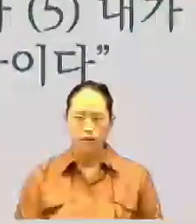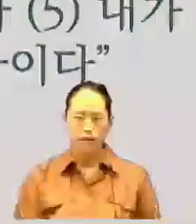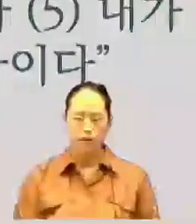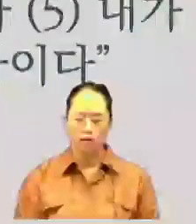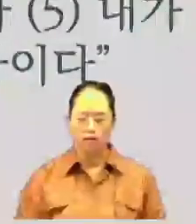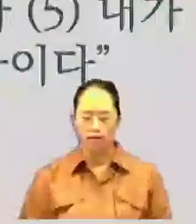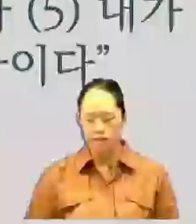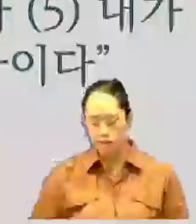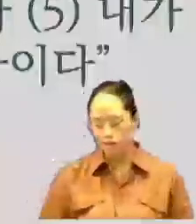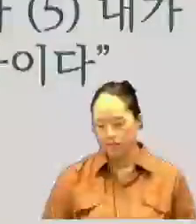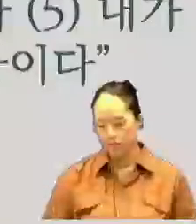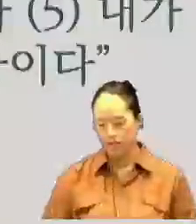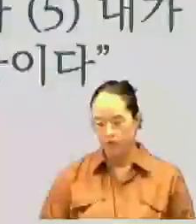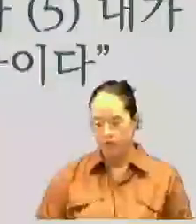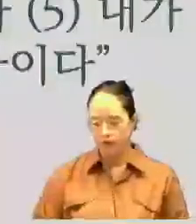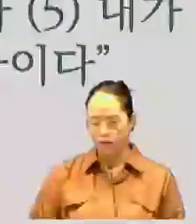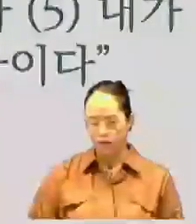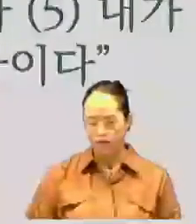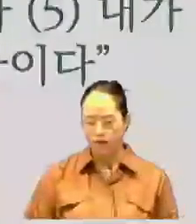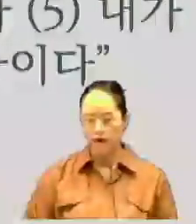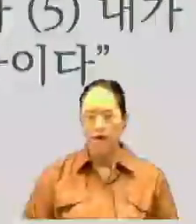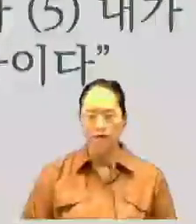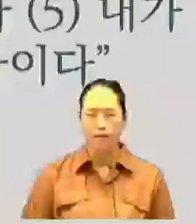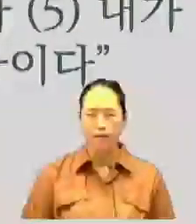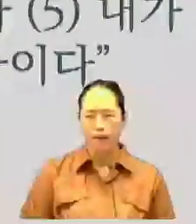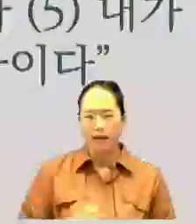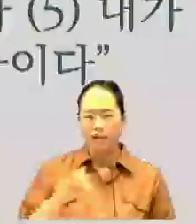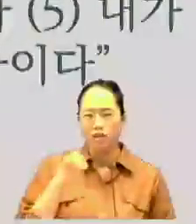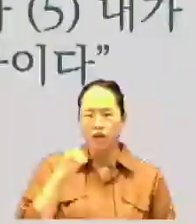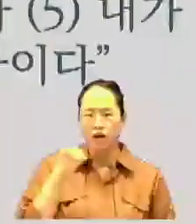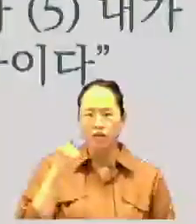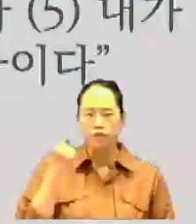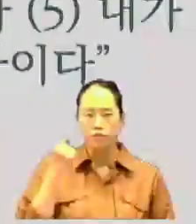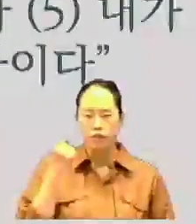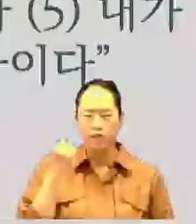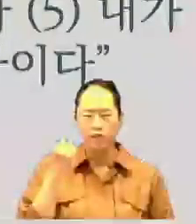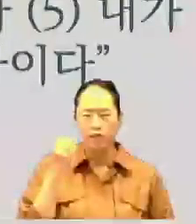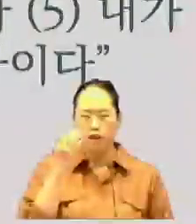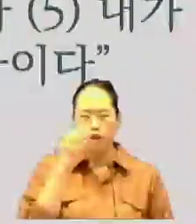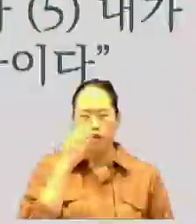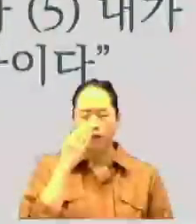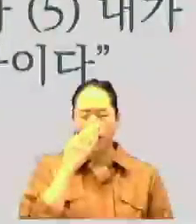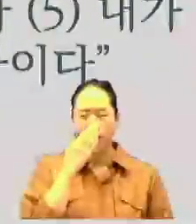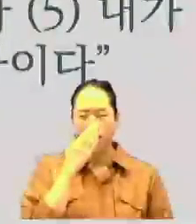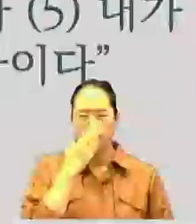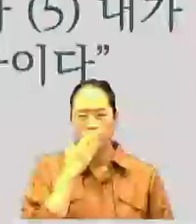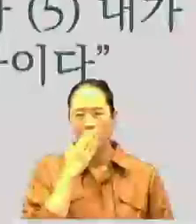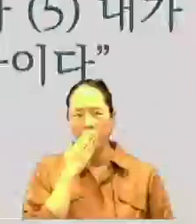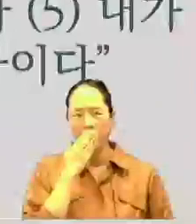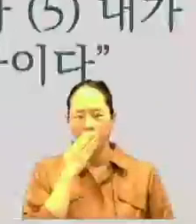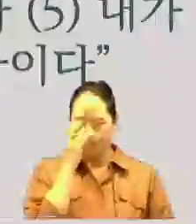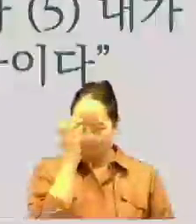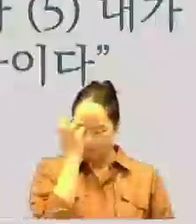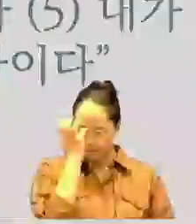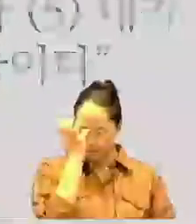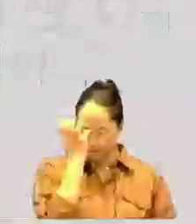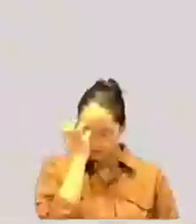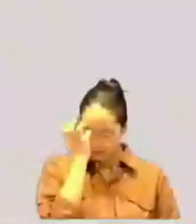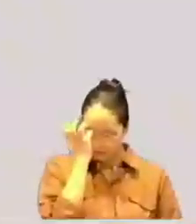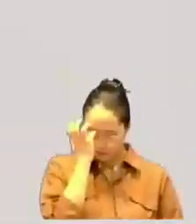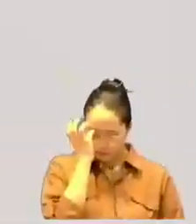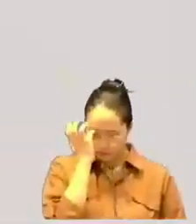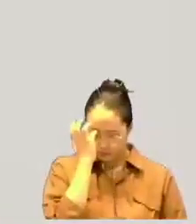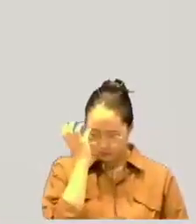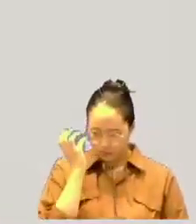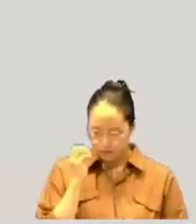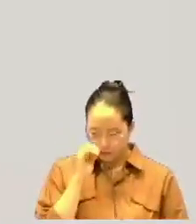所以呢，这个教导我们，每当我们有一个想抱怨的心的时候，神告诉我们想要应该做的就是把